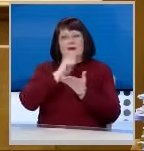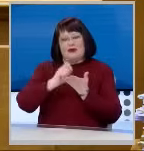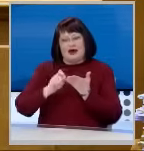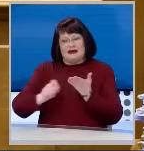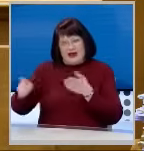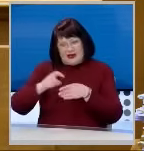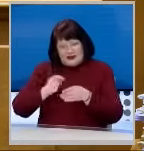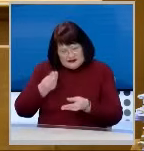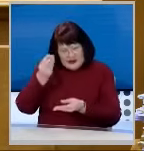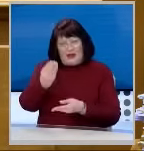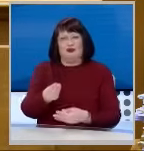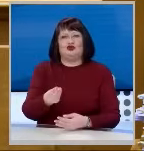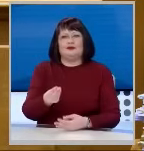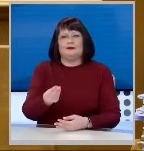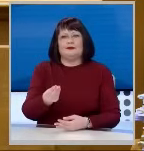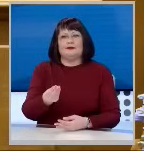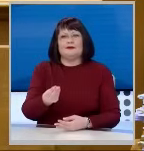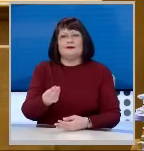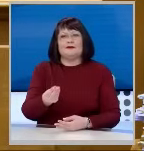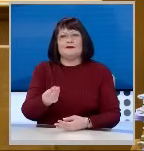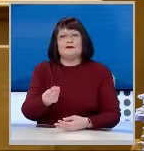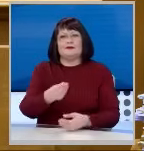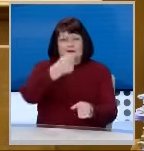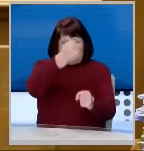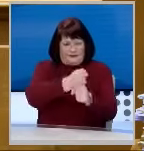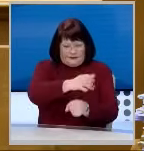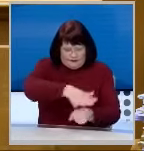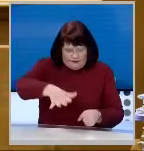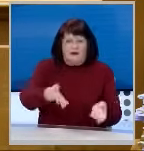την ώρα τα πειστήρια του μπαζώματα